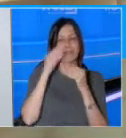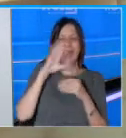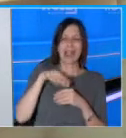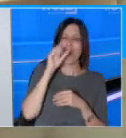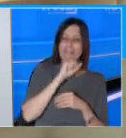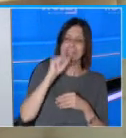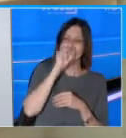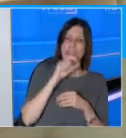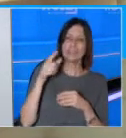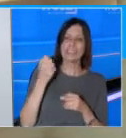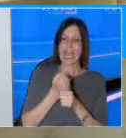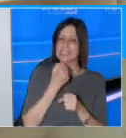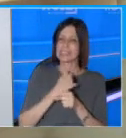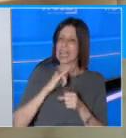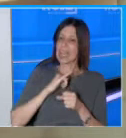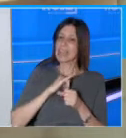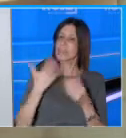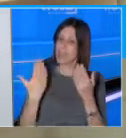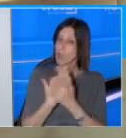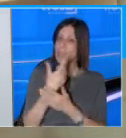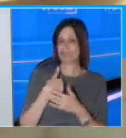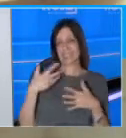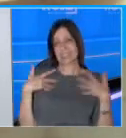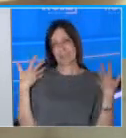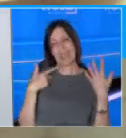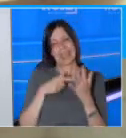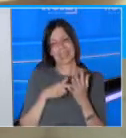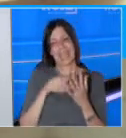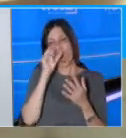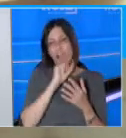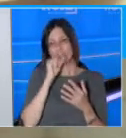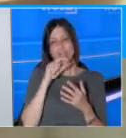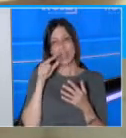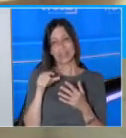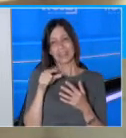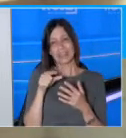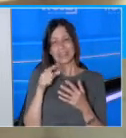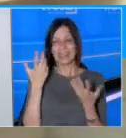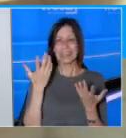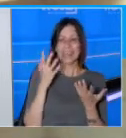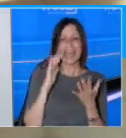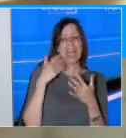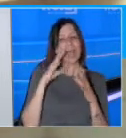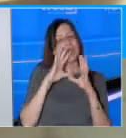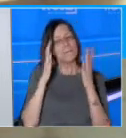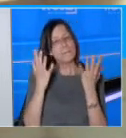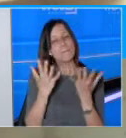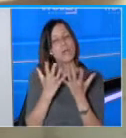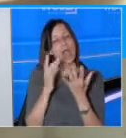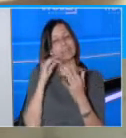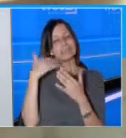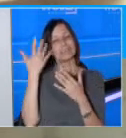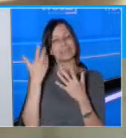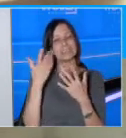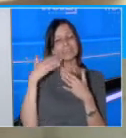יצר עניין מחודש, ואני שמח על כך, כי אירוויזיון בסך הכל זה פורת אסקפיזם נורא נחמדה, ואיזה כיף להתעסק באירוויזיון